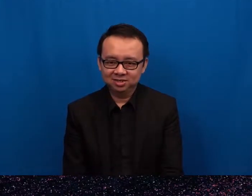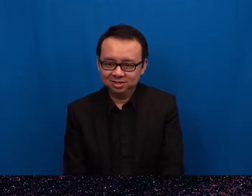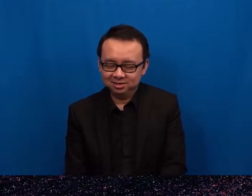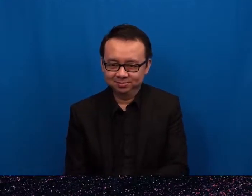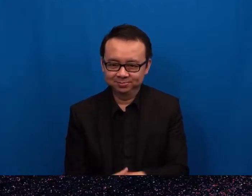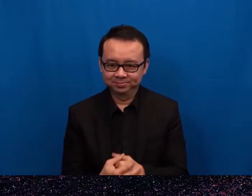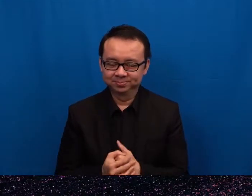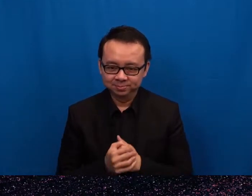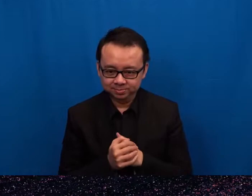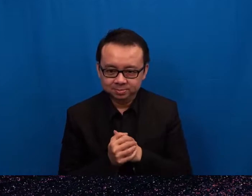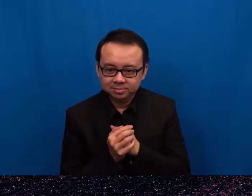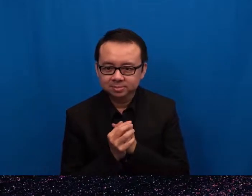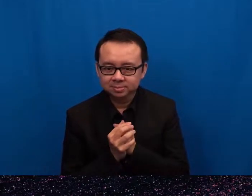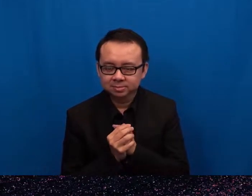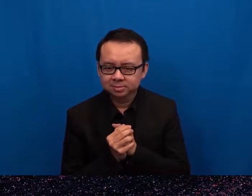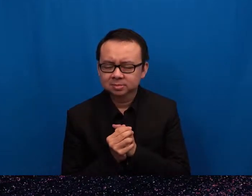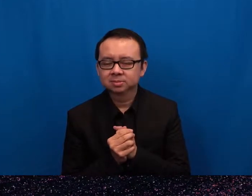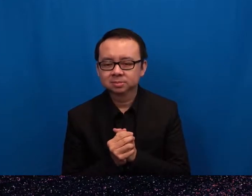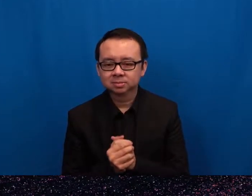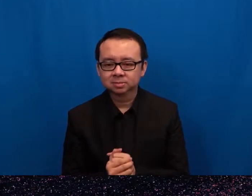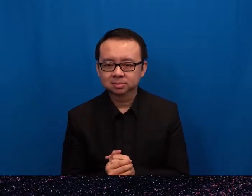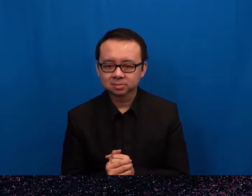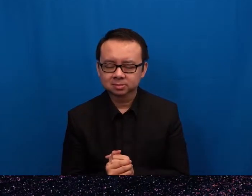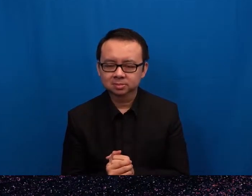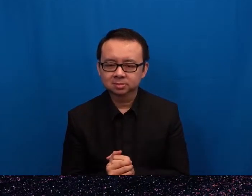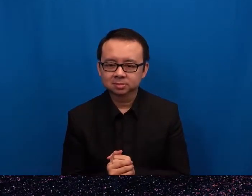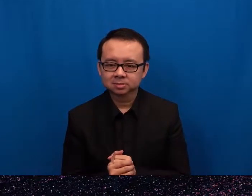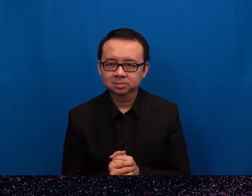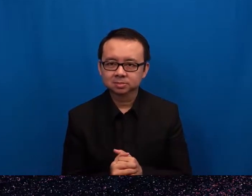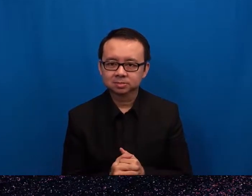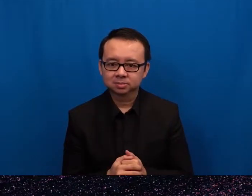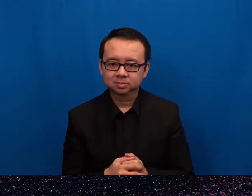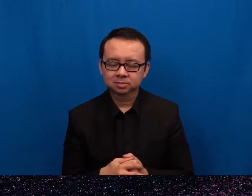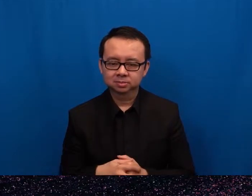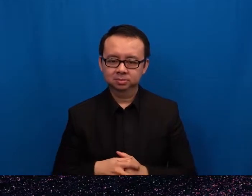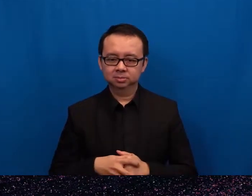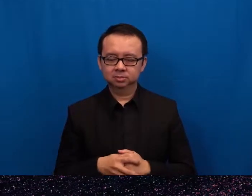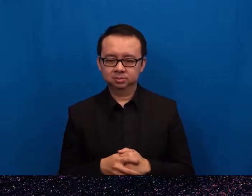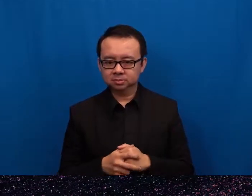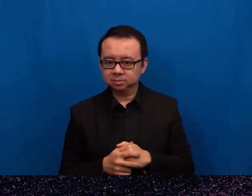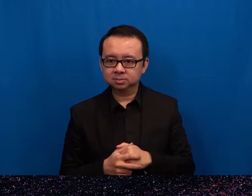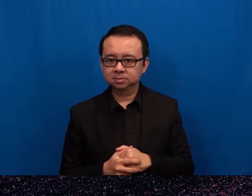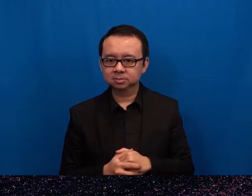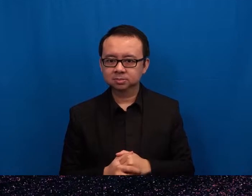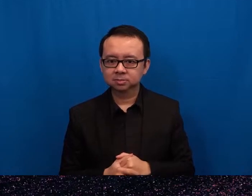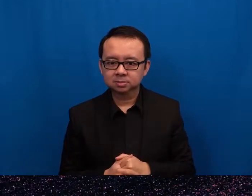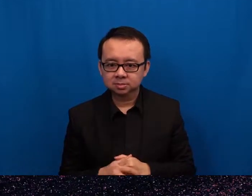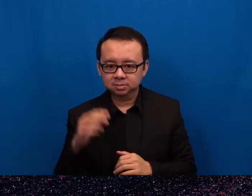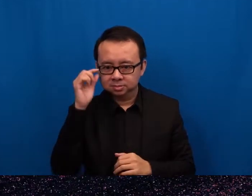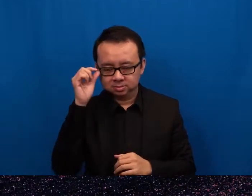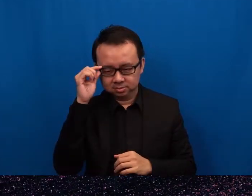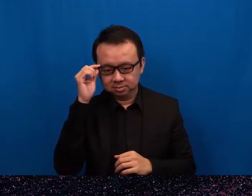Lalu mereka melihat Yesus masuk. Ya, awalnya Yohanes menolak untuk membaptis Yesus, lalu habis itu Yesus berkata